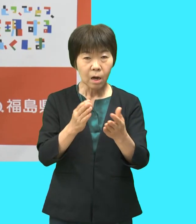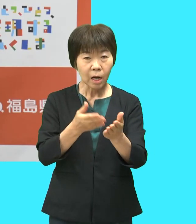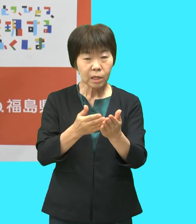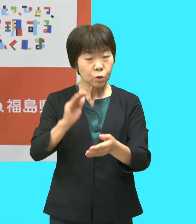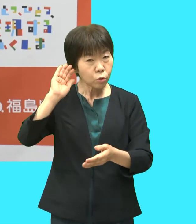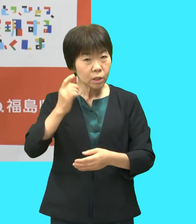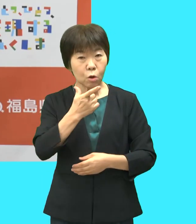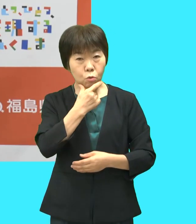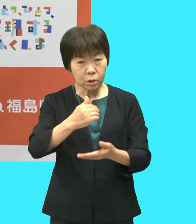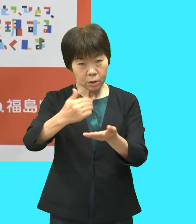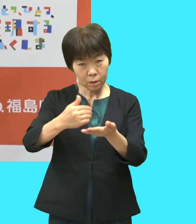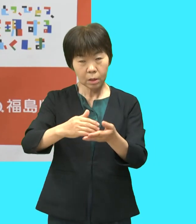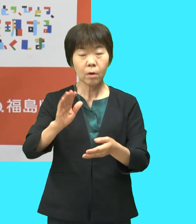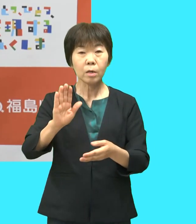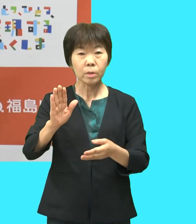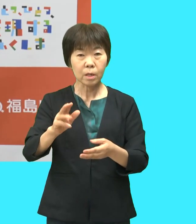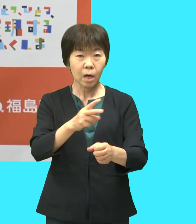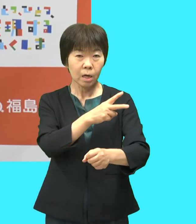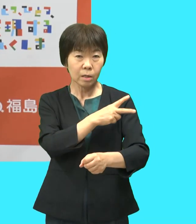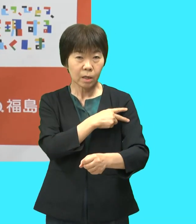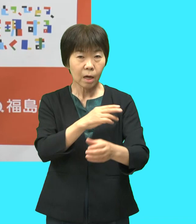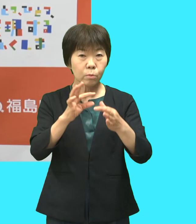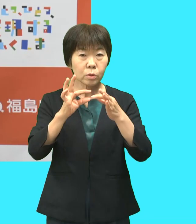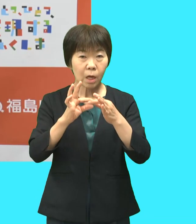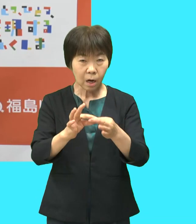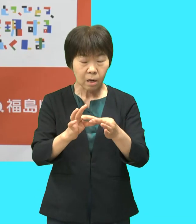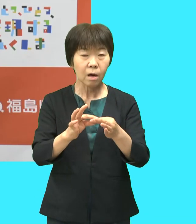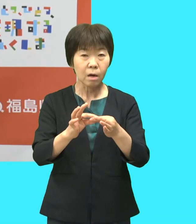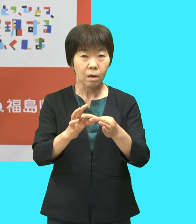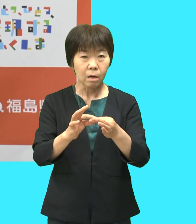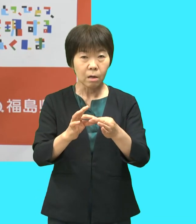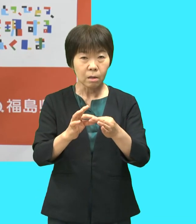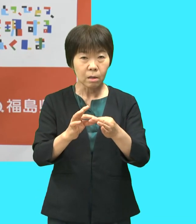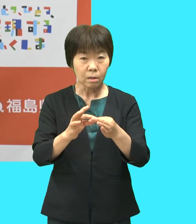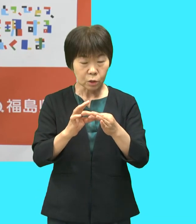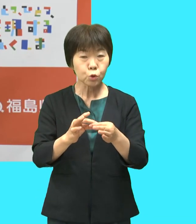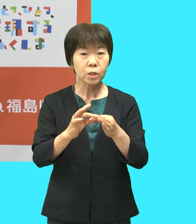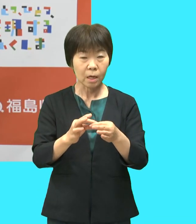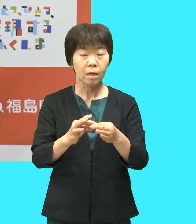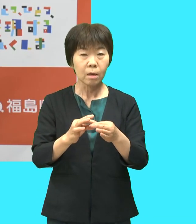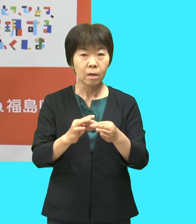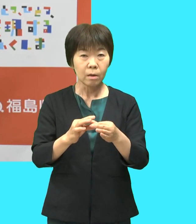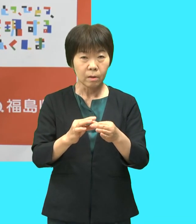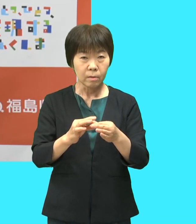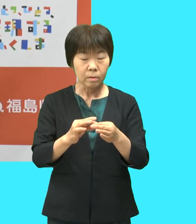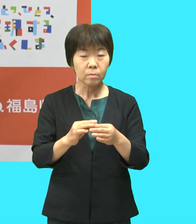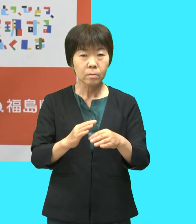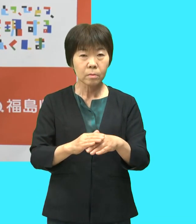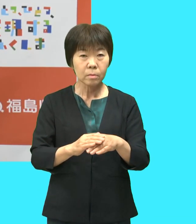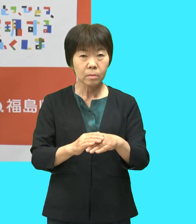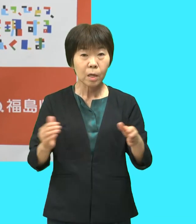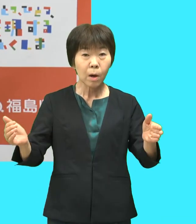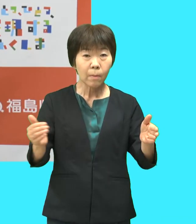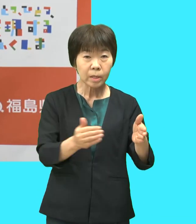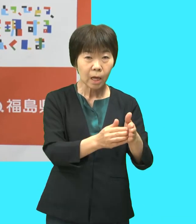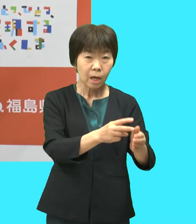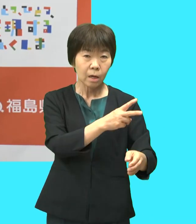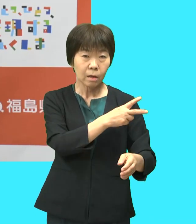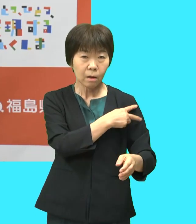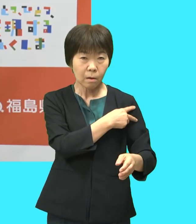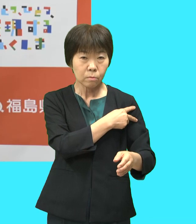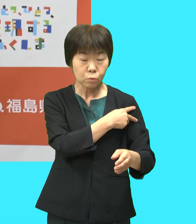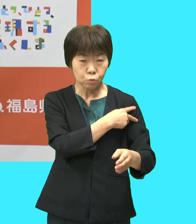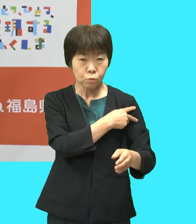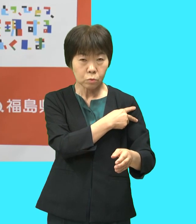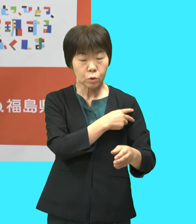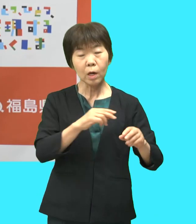ましたけれども、この兼務であるからこそという部分についてもうちょっとお伺いしたいんですけれども、これまで多分兼務ってなかった